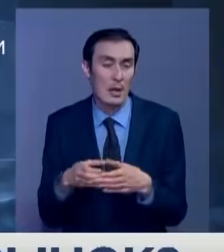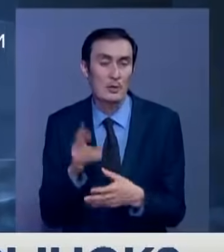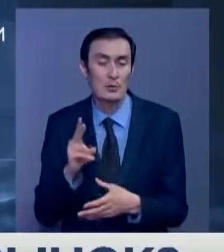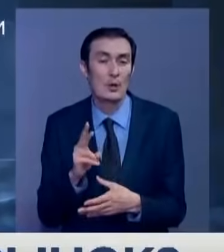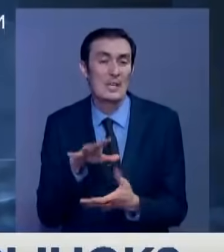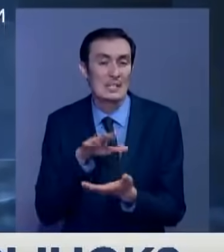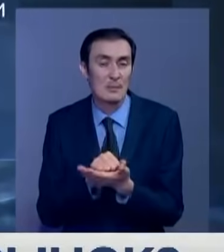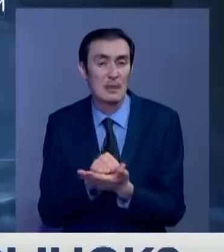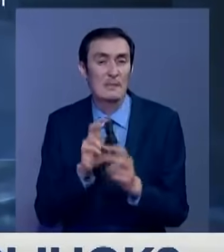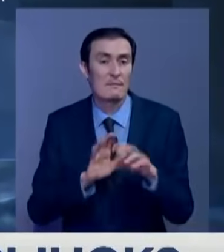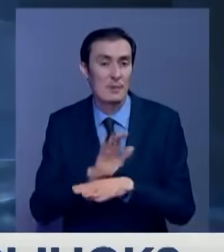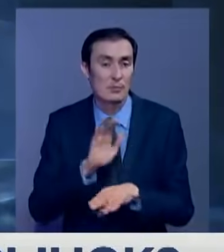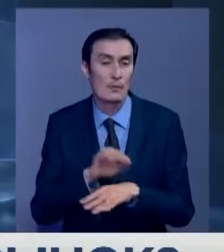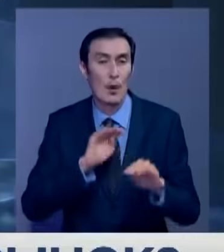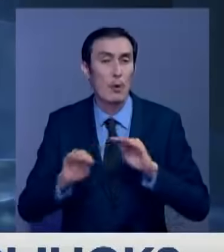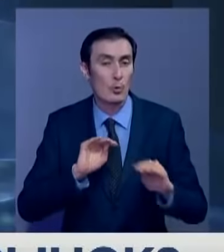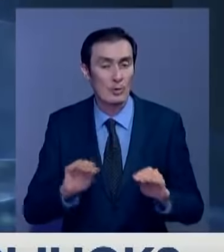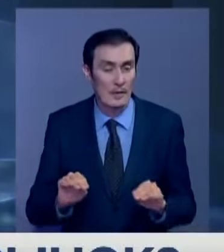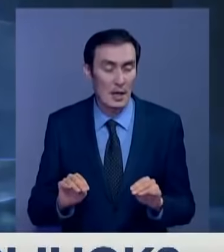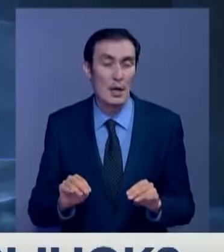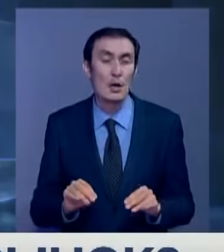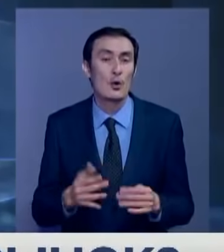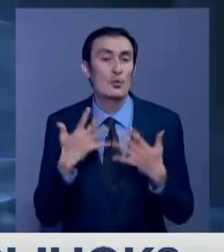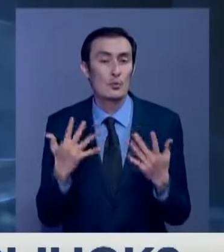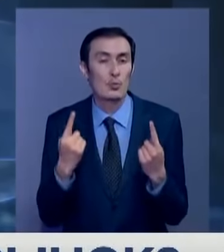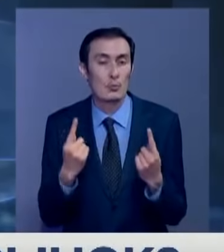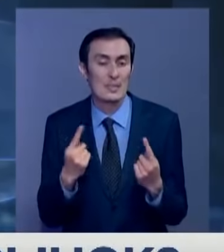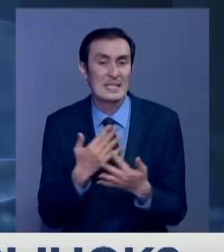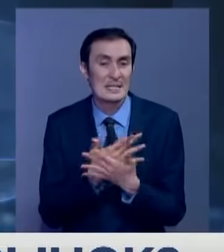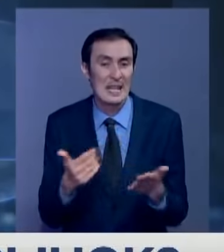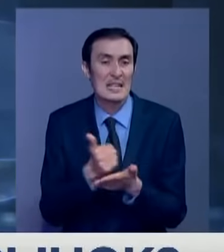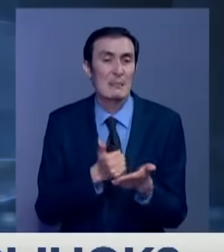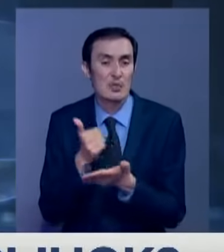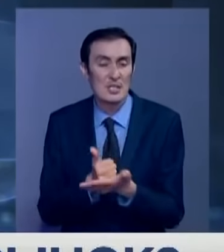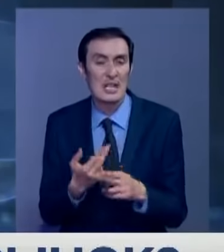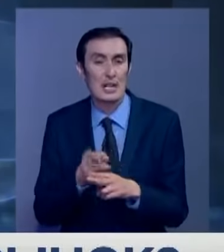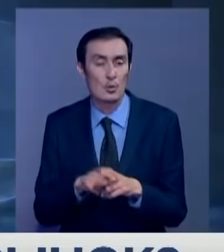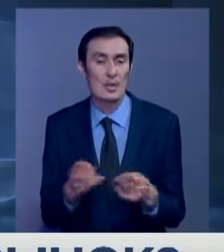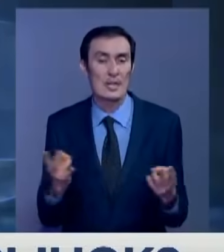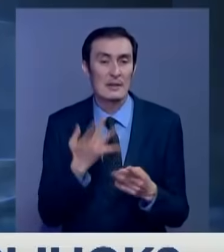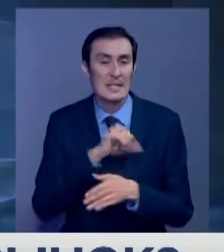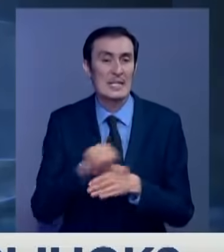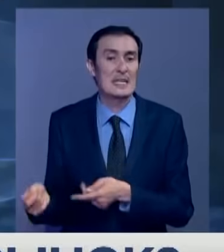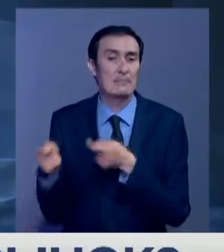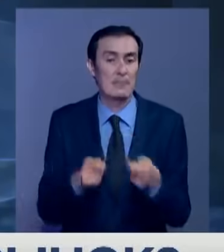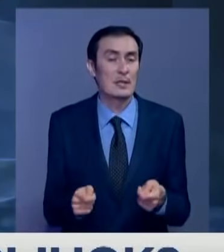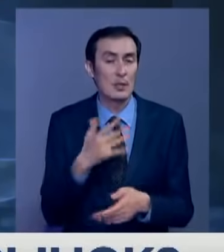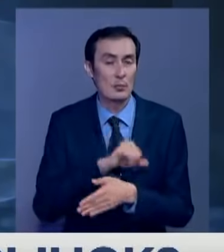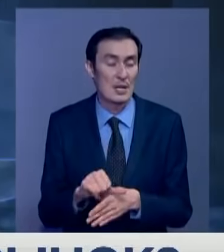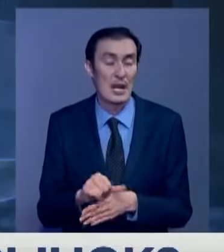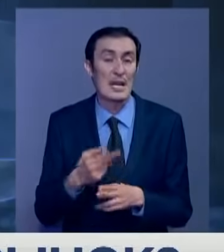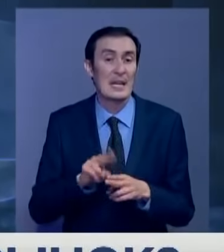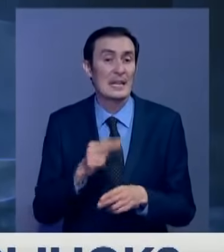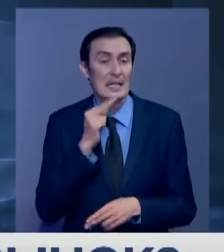которые занимаются производством оборудования. Значительный объем изделий и запчастей для которых это импорт из-за рубежа. Прежде